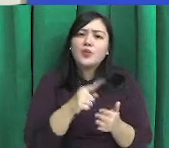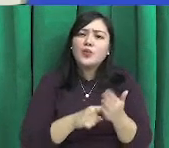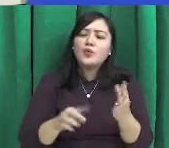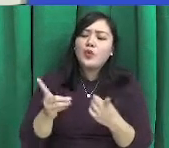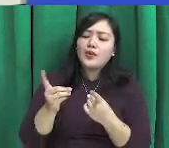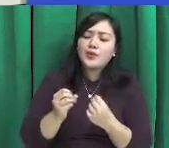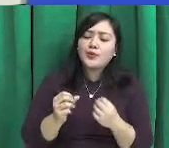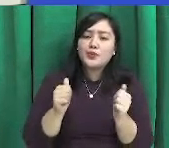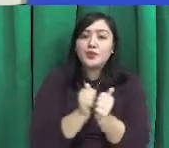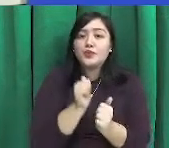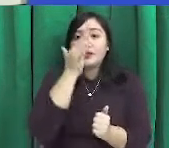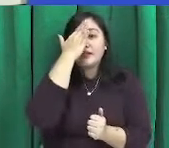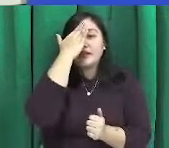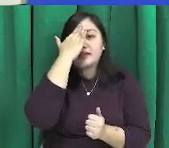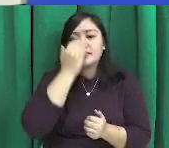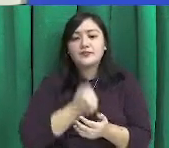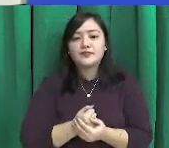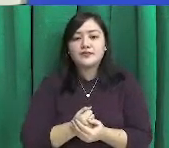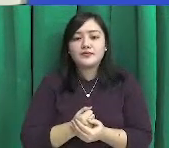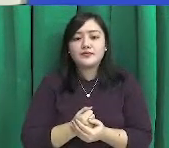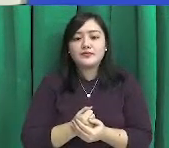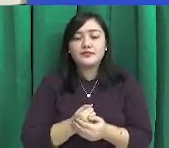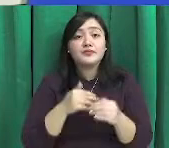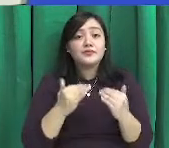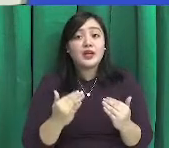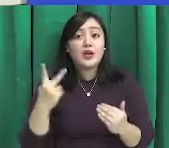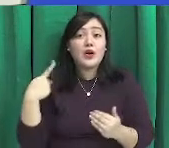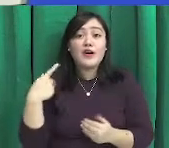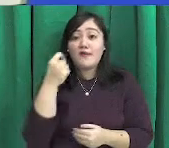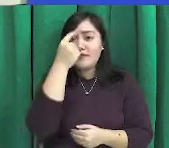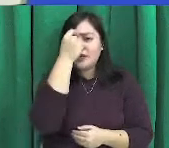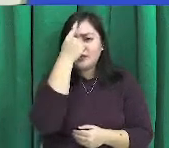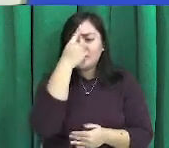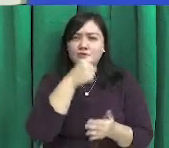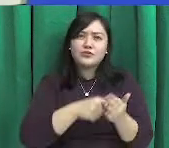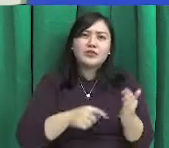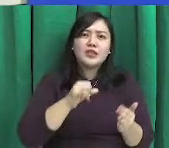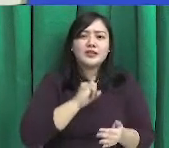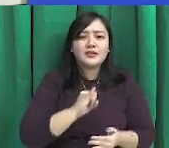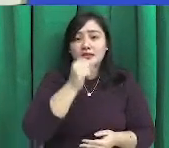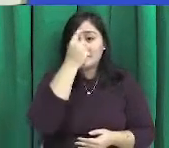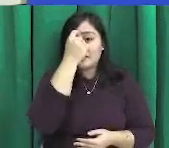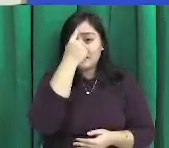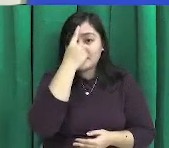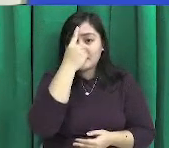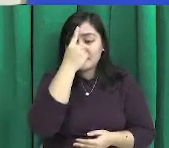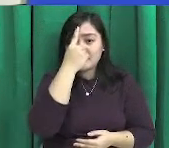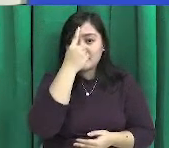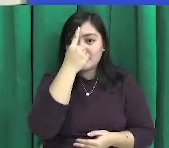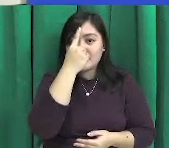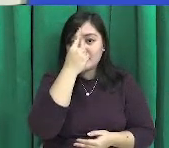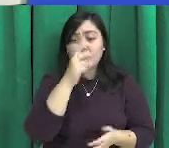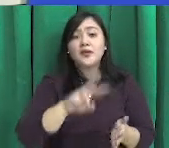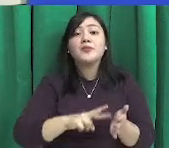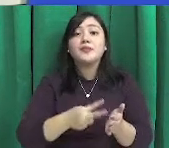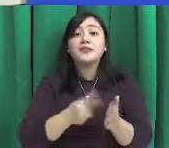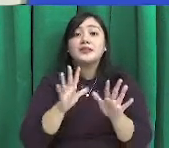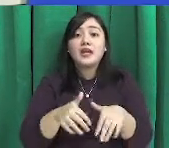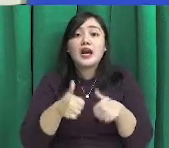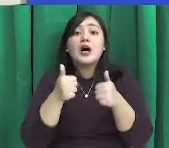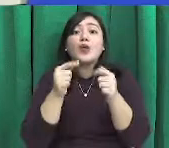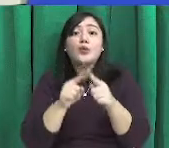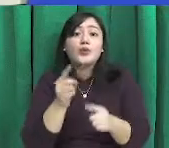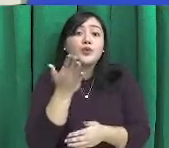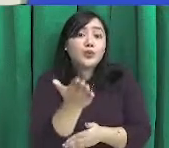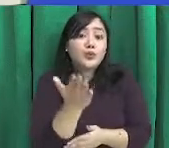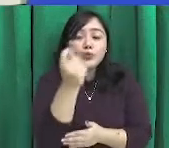mga kapatid, mayroong understanding. Alright? What is understanding? Comprehension. Alright?